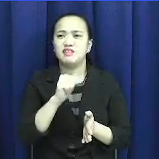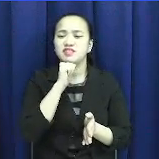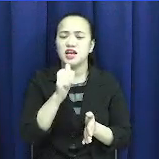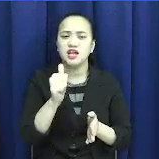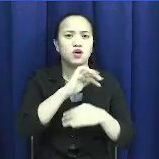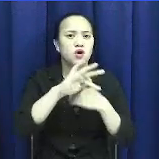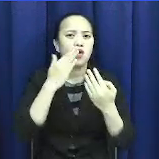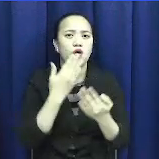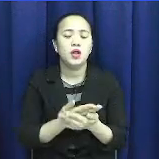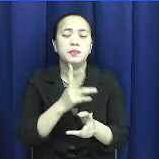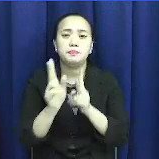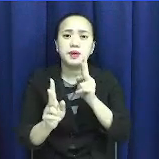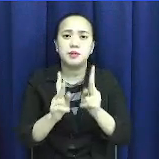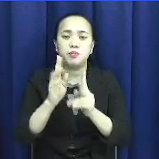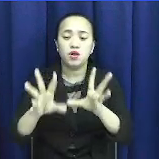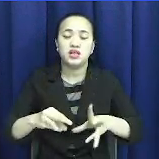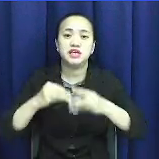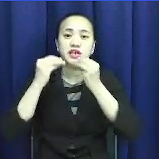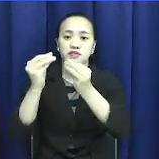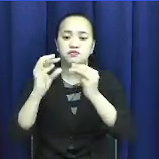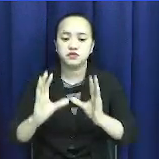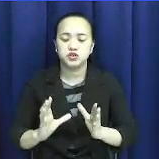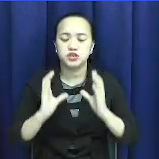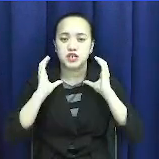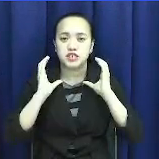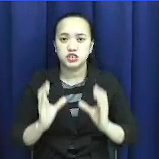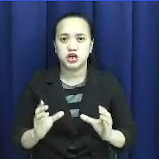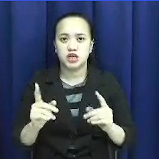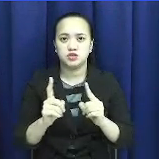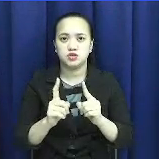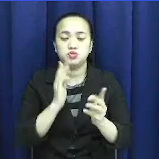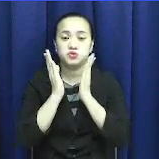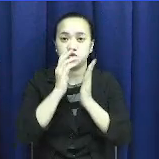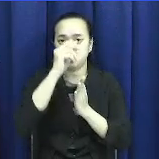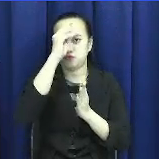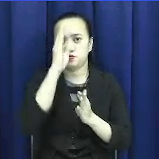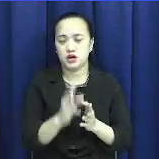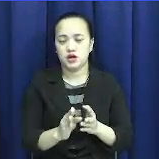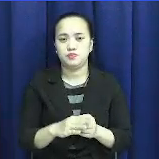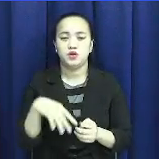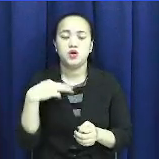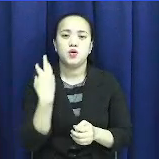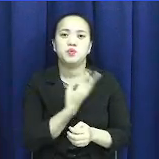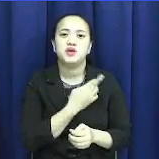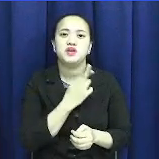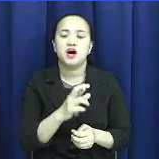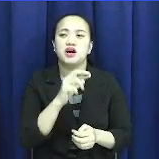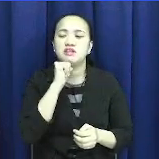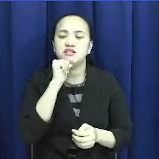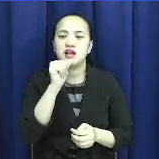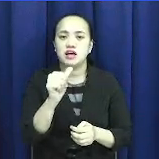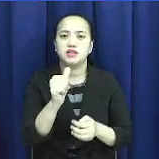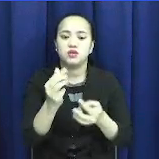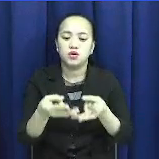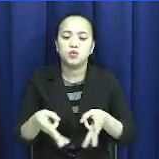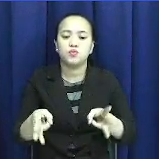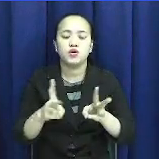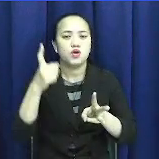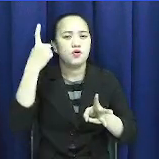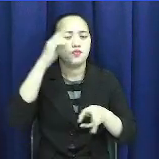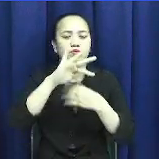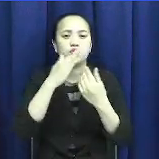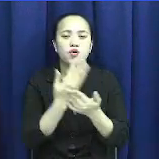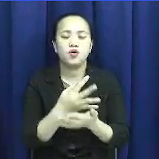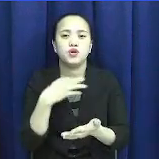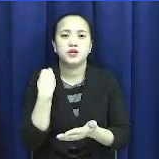po ng pribilehyo na makapaglingkod sa Diyos. Could you just imagine, mga kapatid, we are unworthy of all the blessings of God, pero